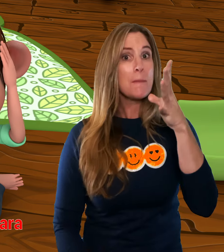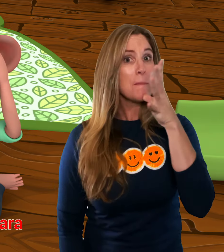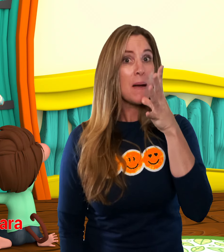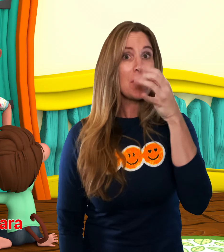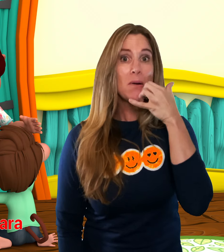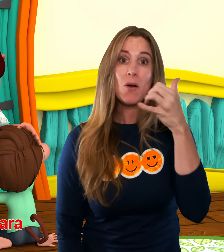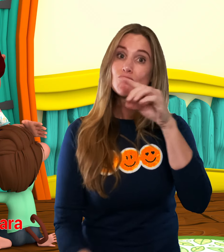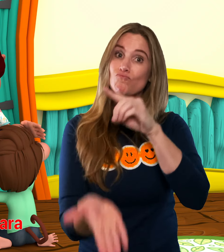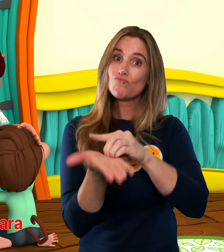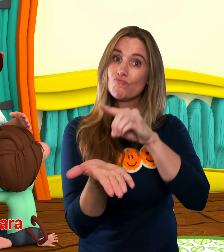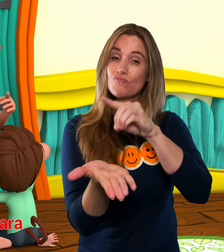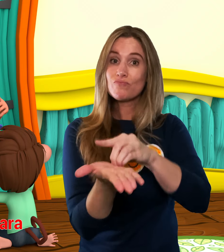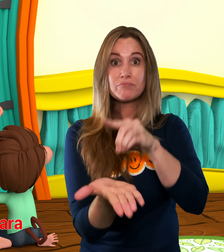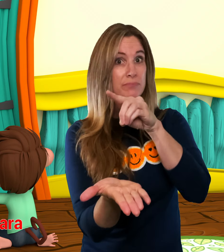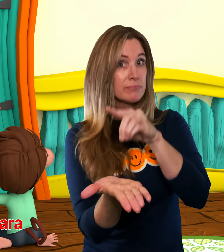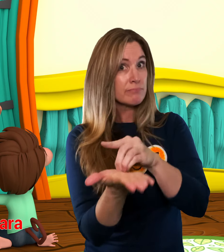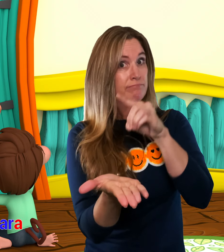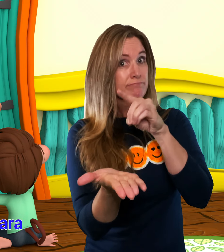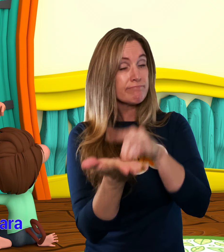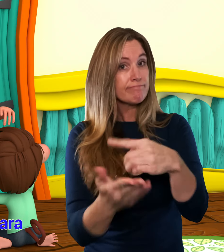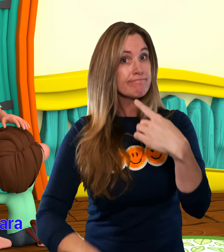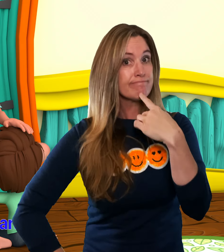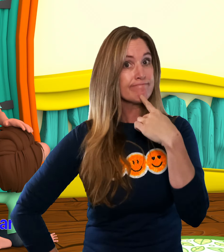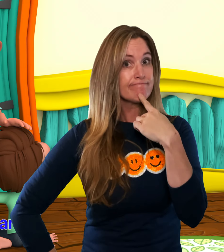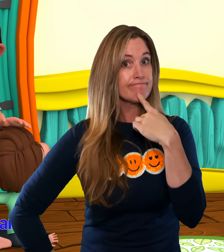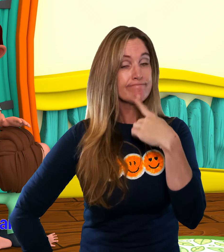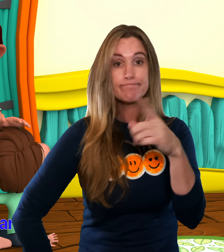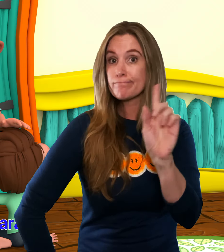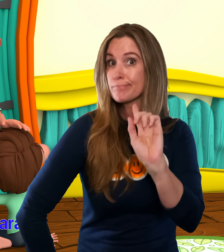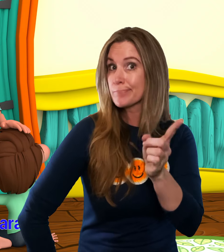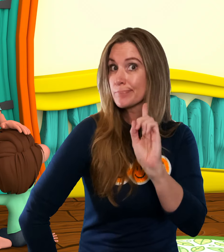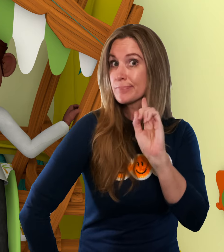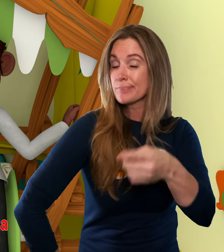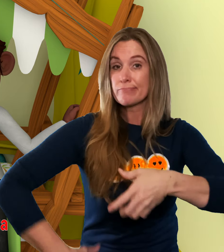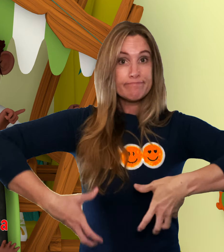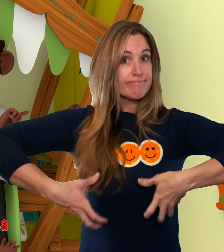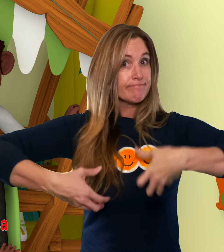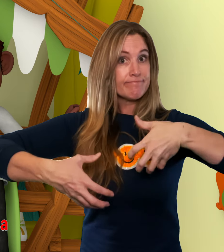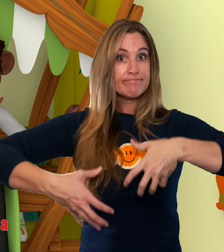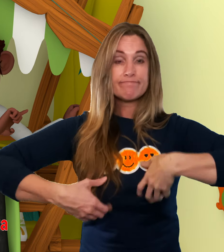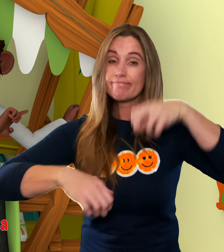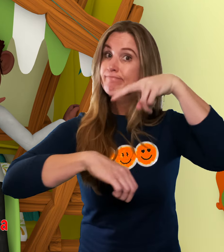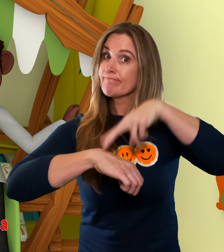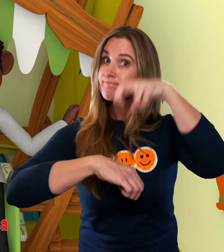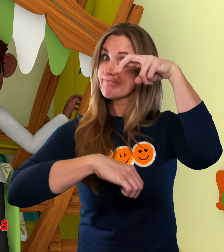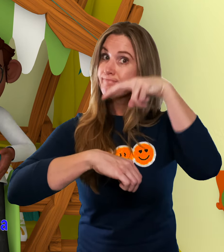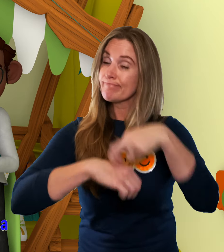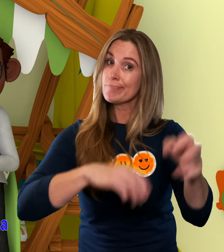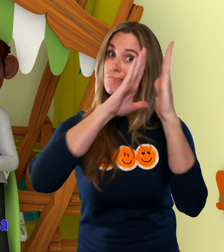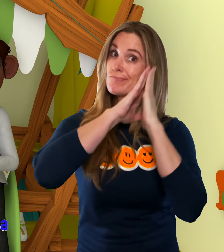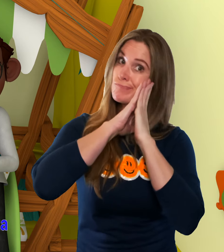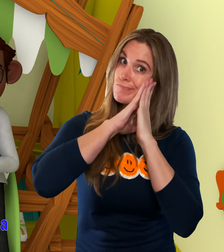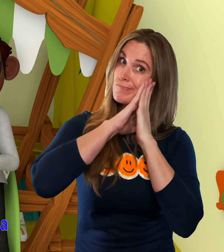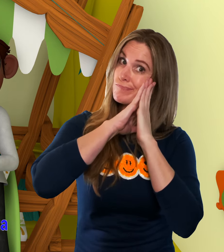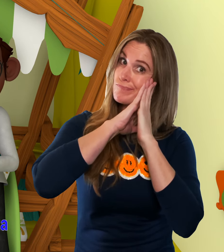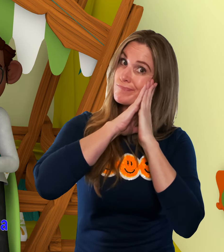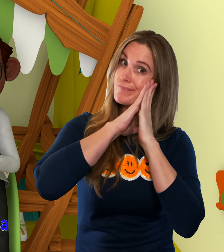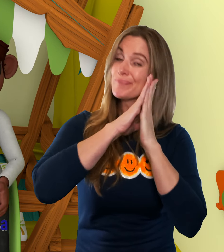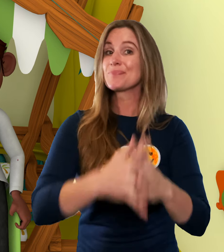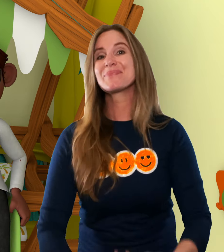ドンママがお医者に話したらぴょんぴょんダメよとしから